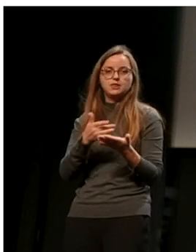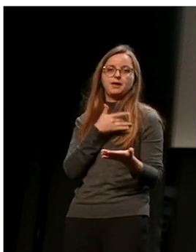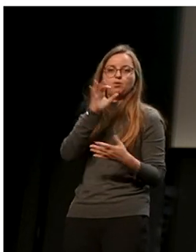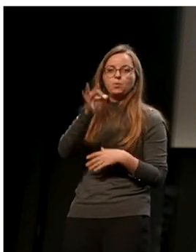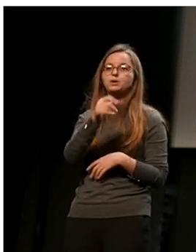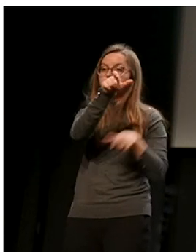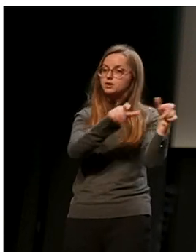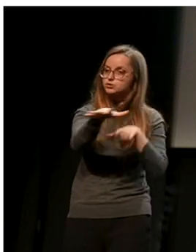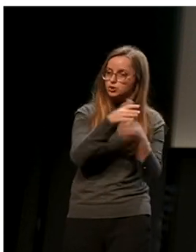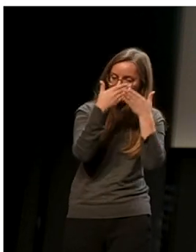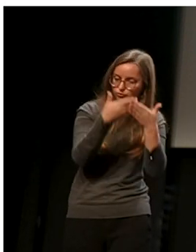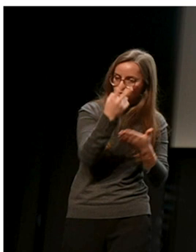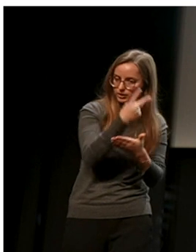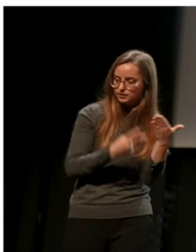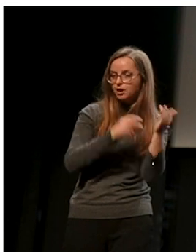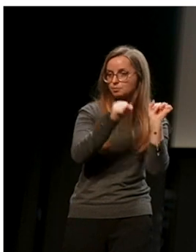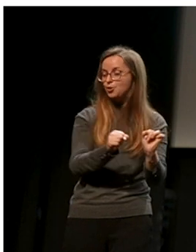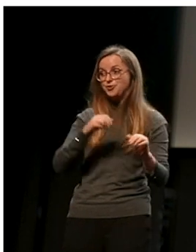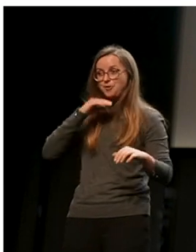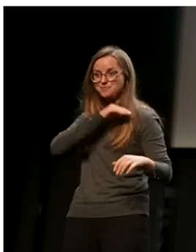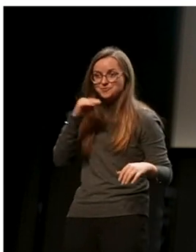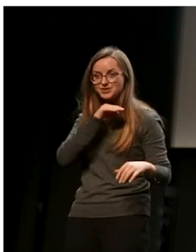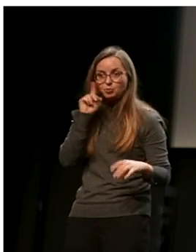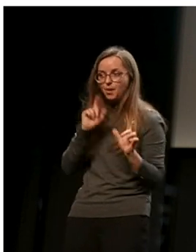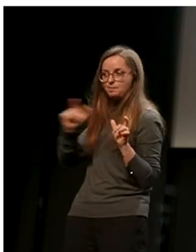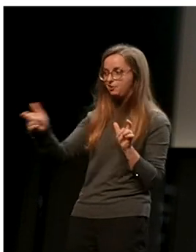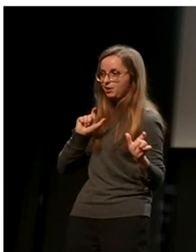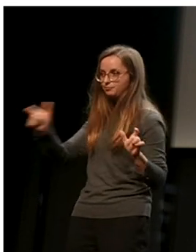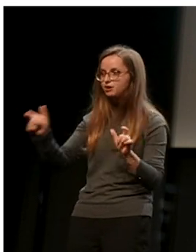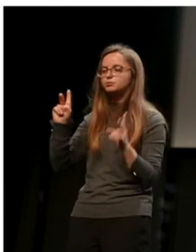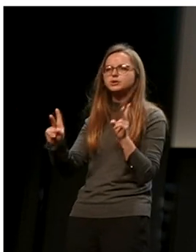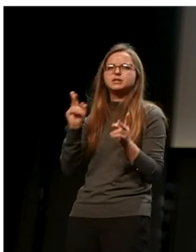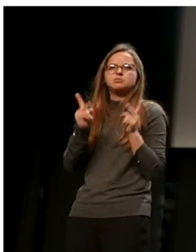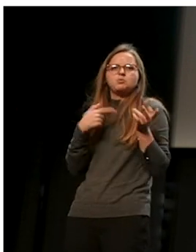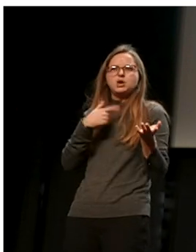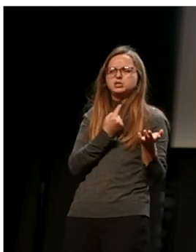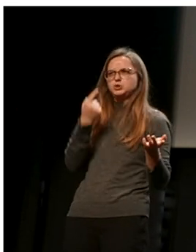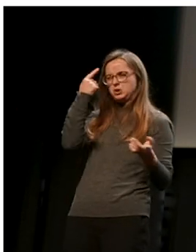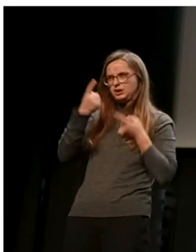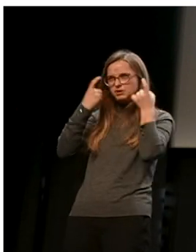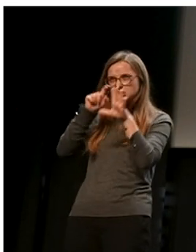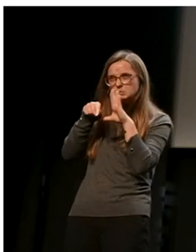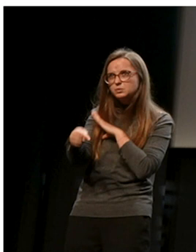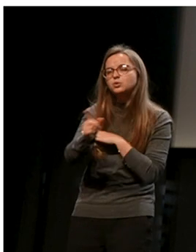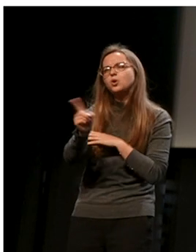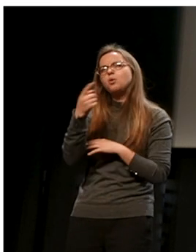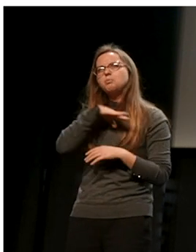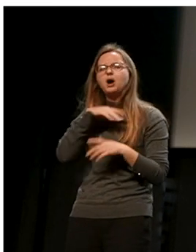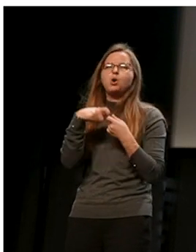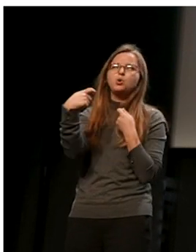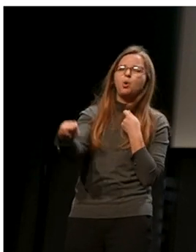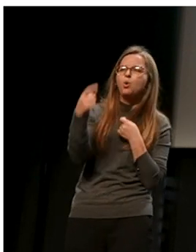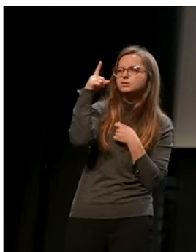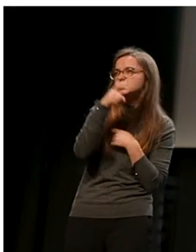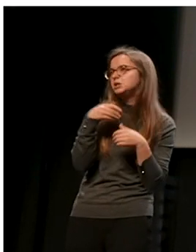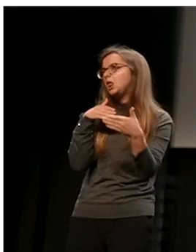Cyril tout à l'heure, ça permet d'aller très vite, de faire des pistes dans lesquelles on ne serait pas allé naturellement, en disant, oh là là, ça va être long, ça va être compliqué, c'est sûr que ça ne